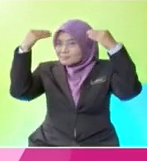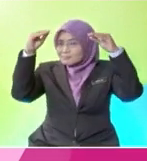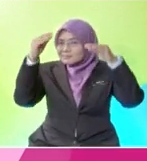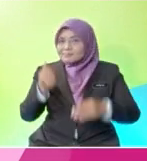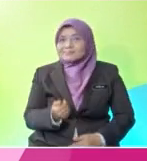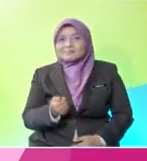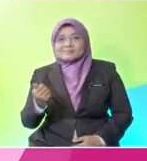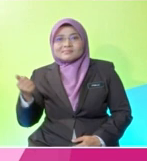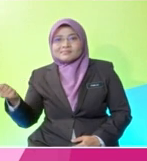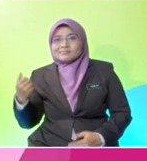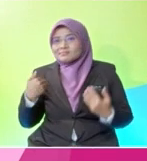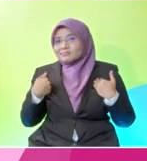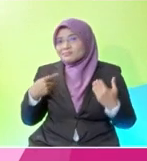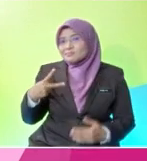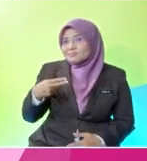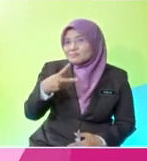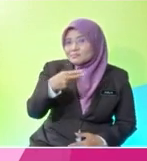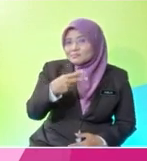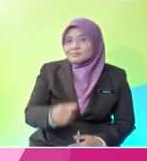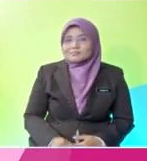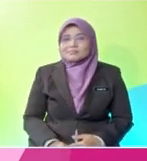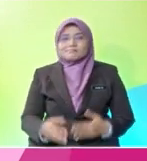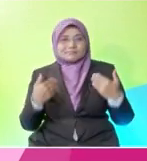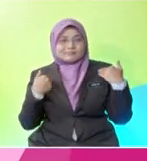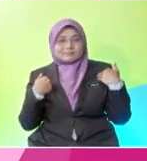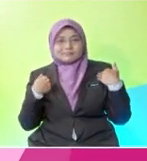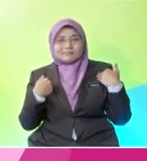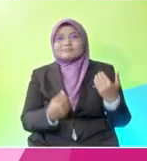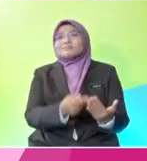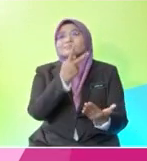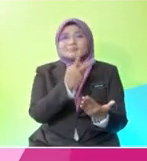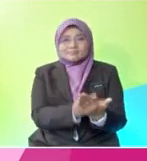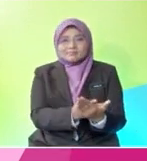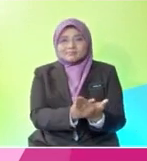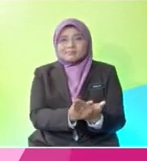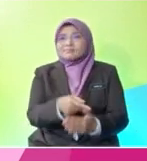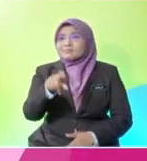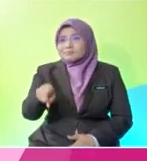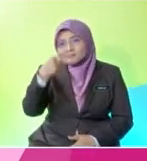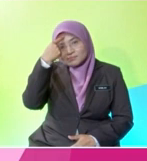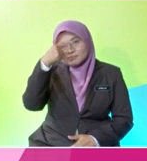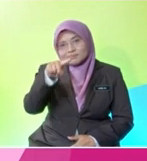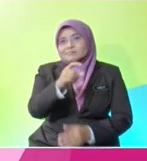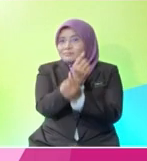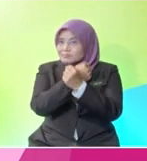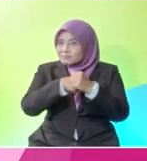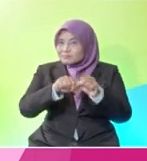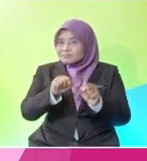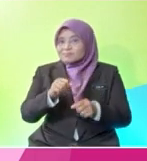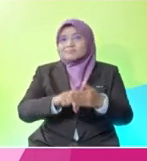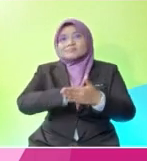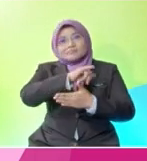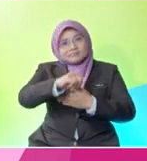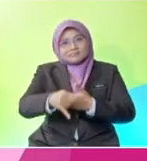Nah kemudian ada anggaran kos Bapak anggaran kos yang Hanif pelukan untuk menyiapkan project ini ada jadwal